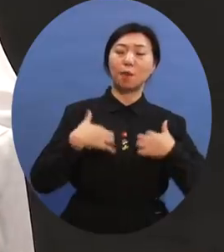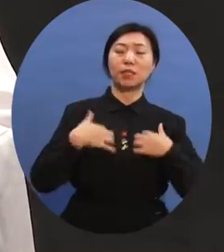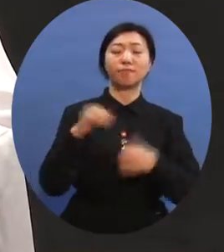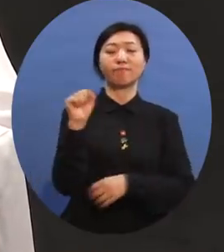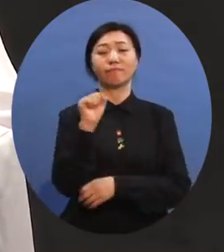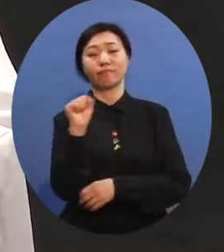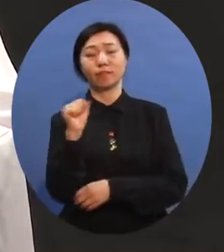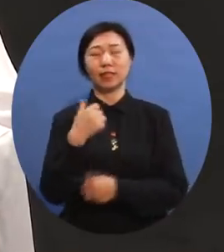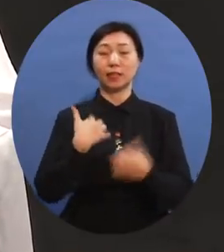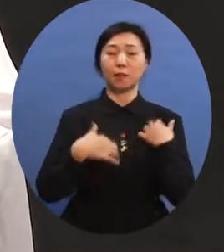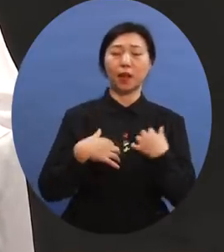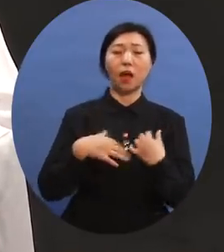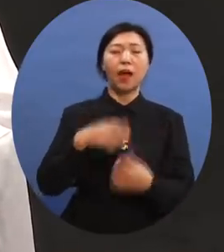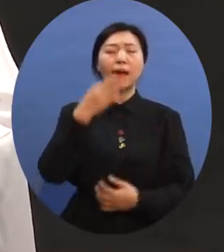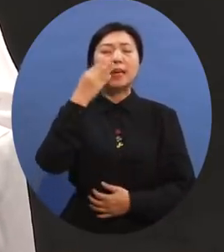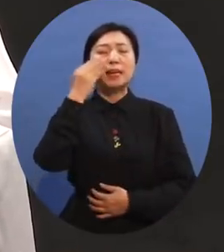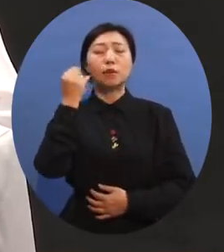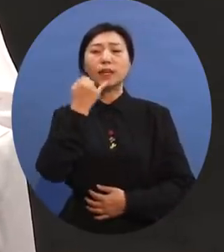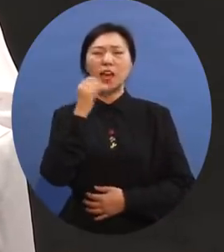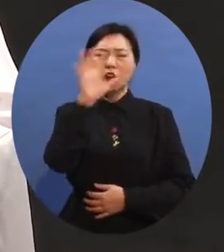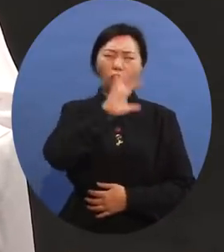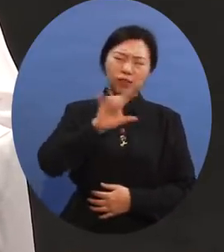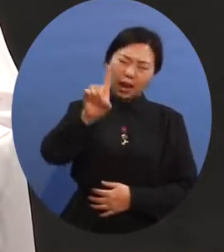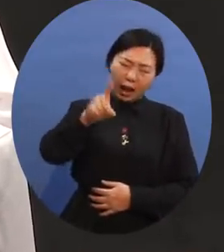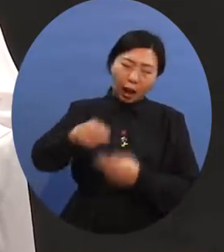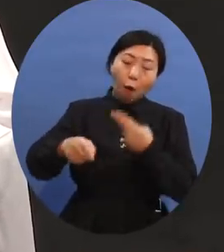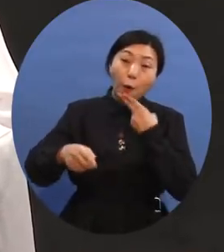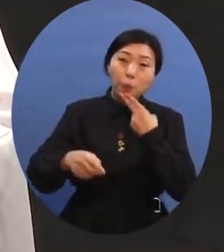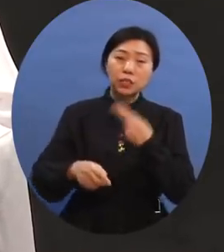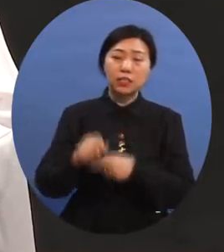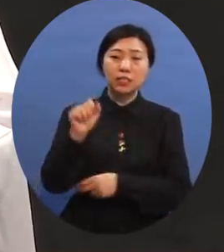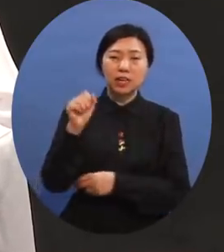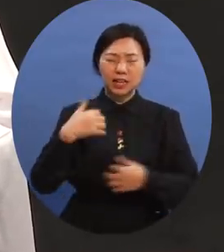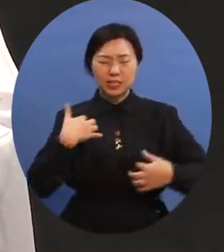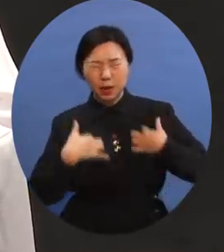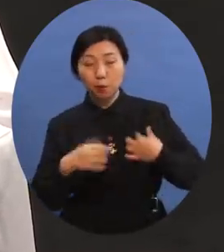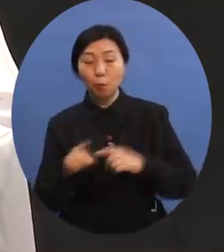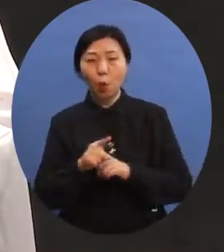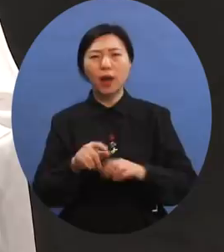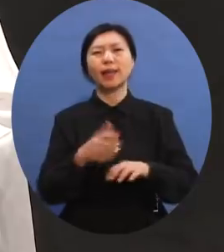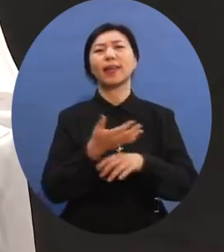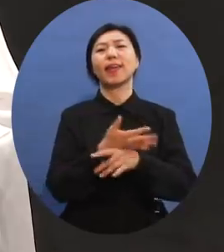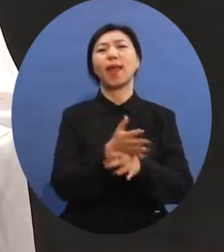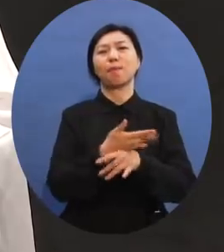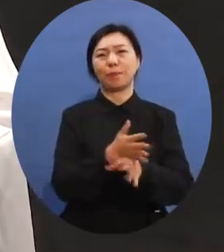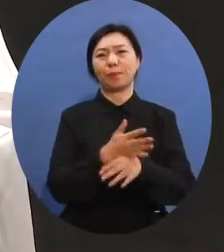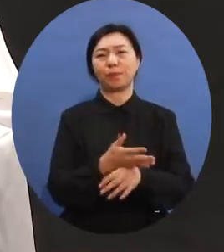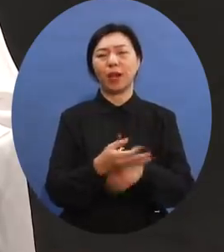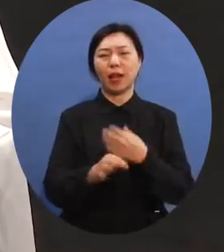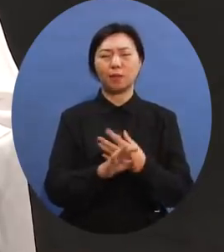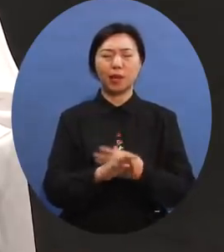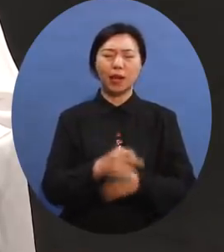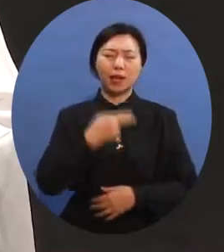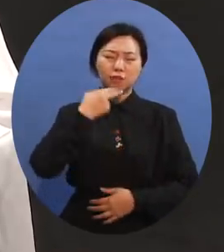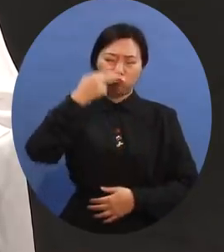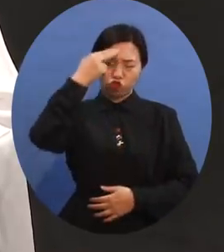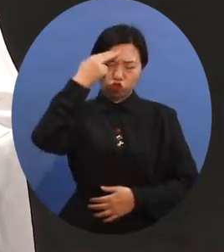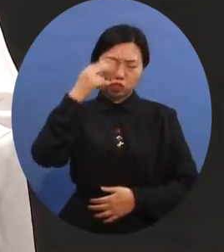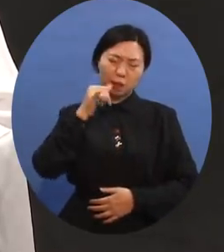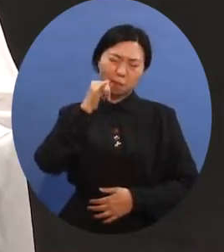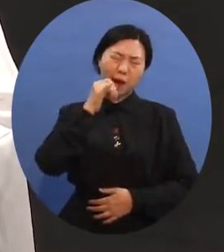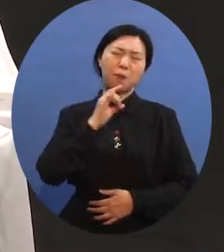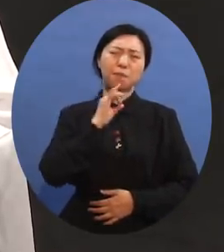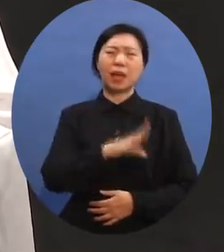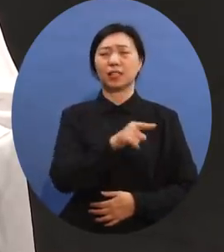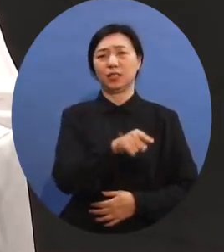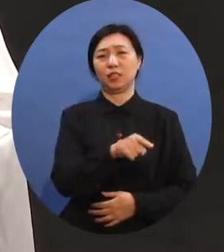정도 익숙해야 돼. 한번 연습도 안 하고 재밌는 거는 게임이나 그다음에 이런 마약이나 술이나 이런